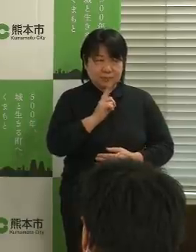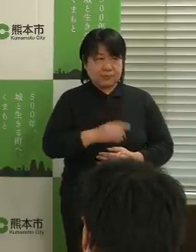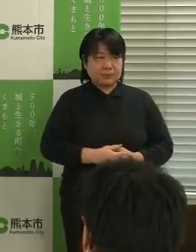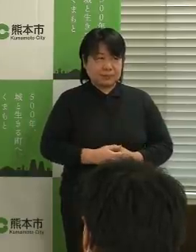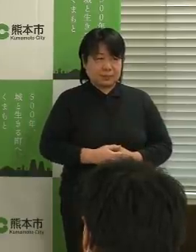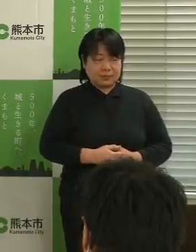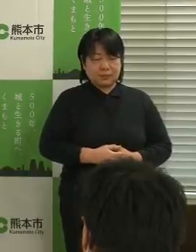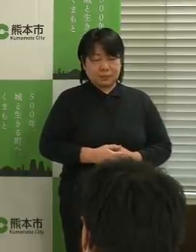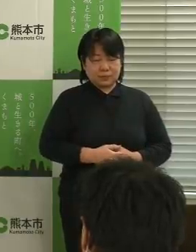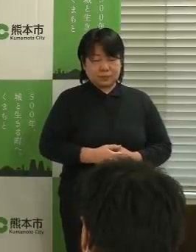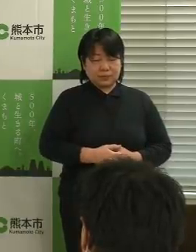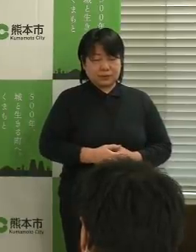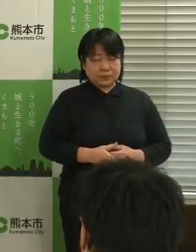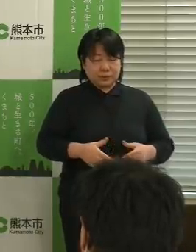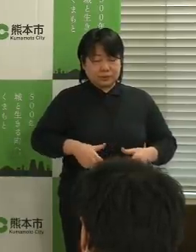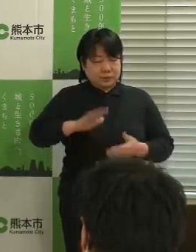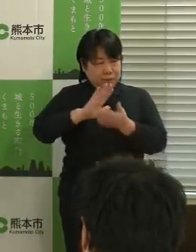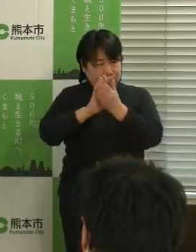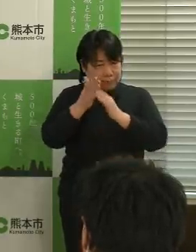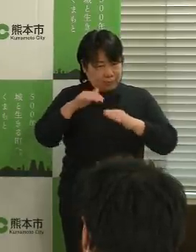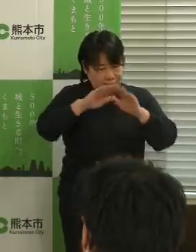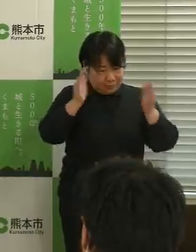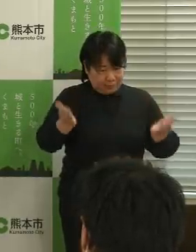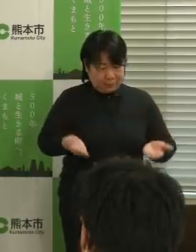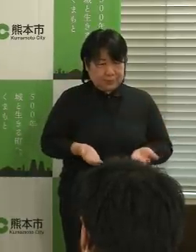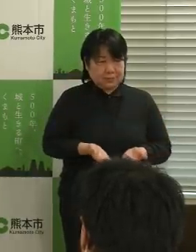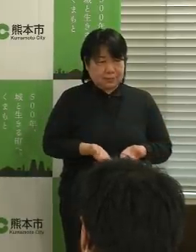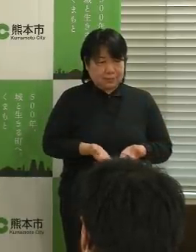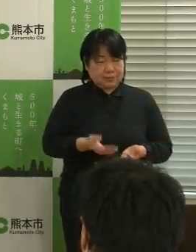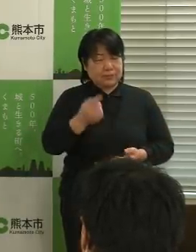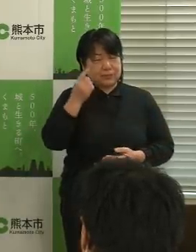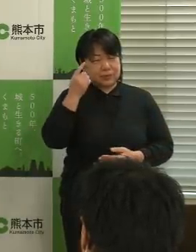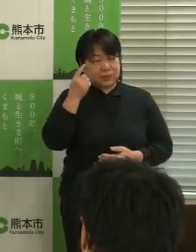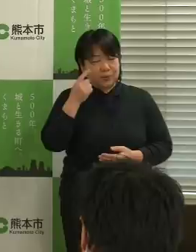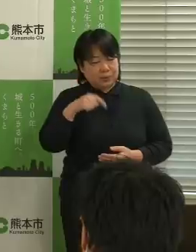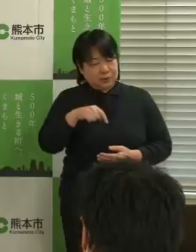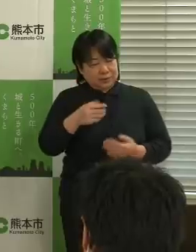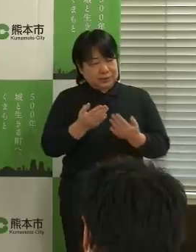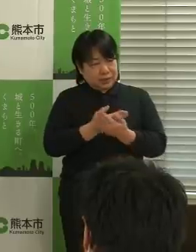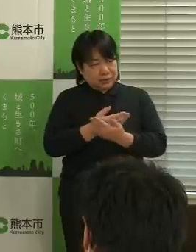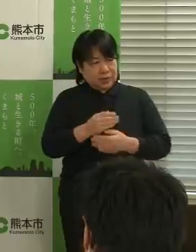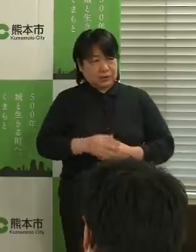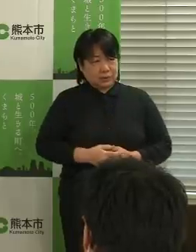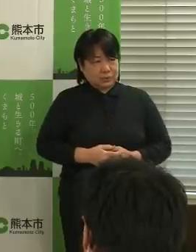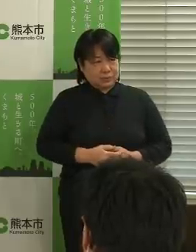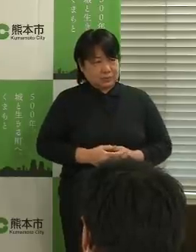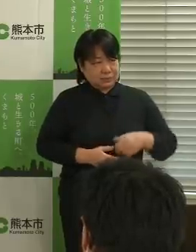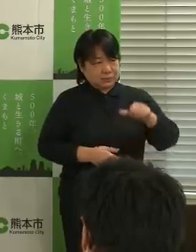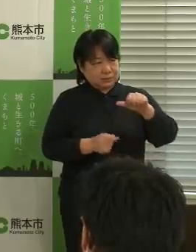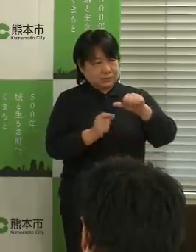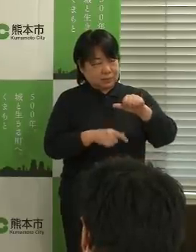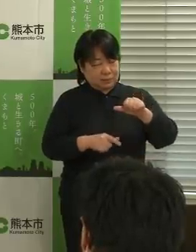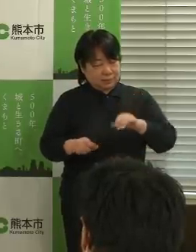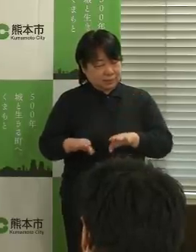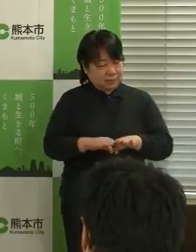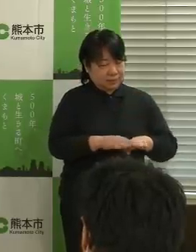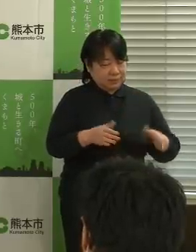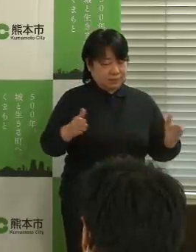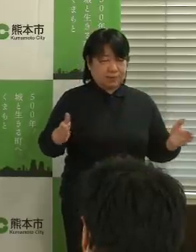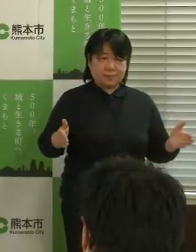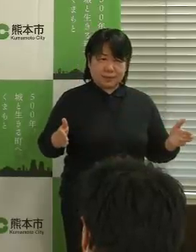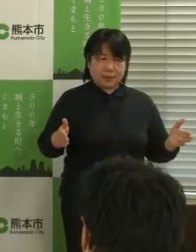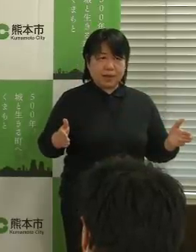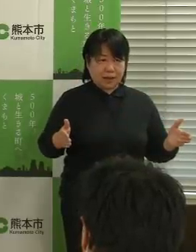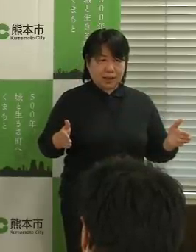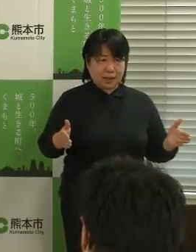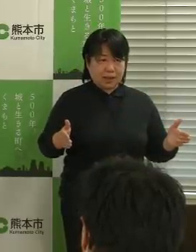域からということになろうかというふうに思いますが、特にゴールデンウィーク期間中はですね、大都市圏こういったところから、